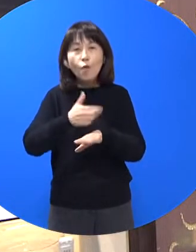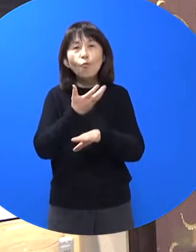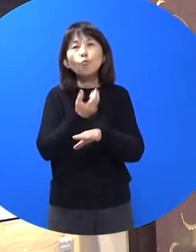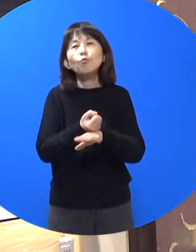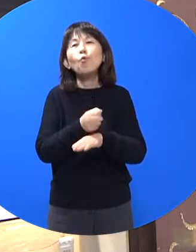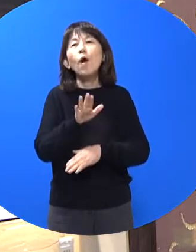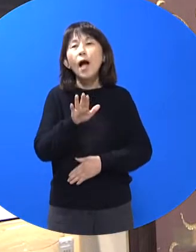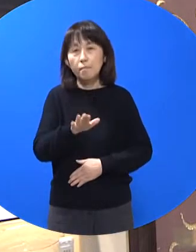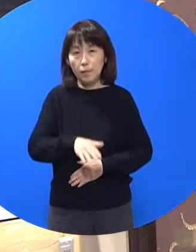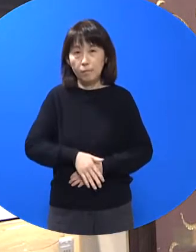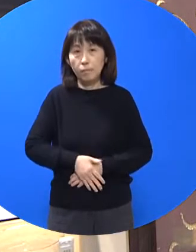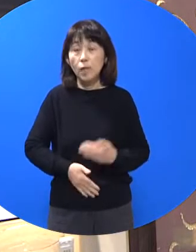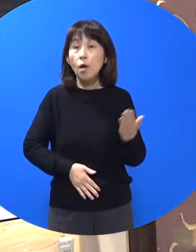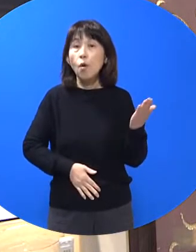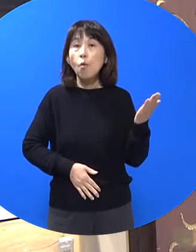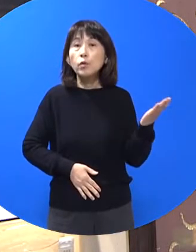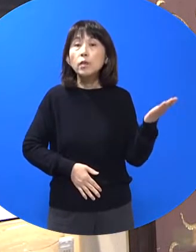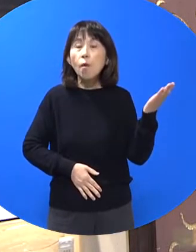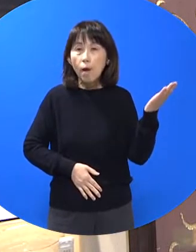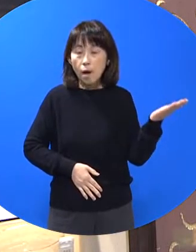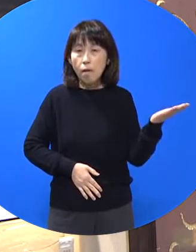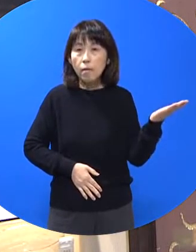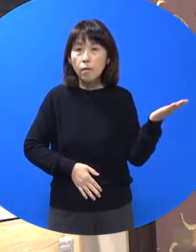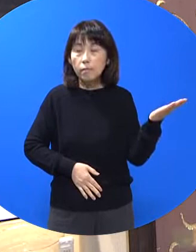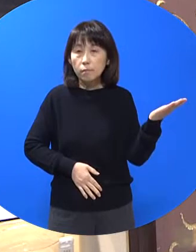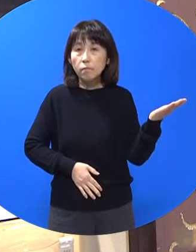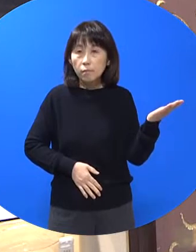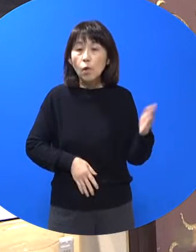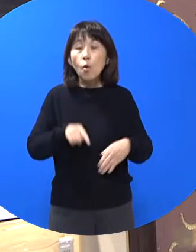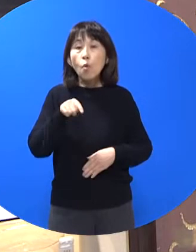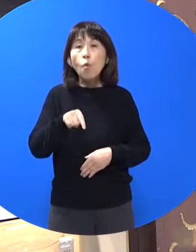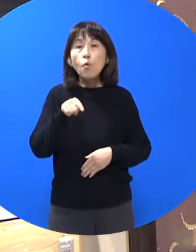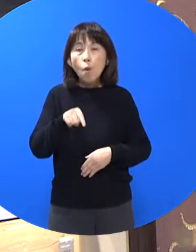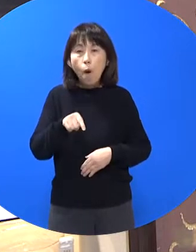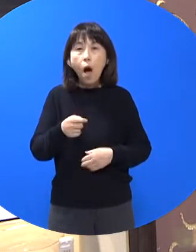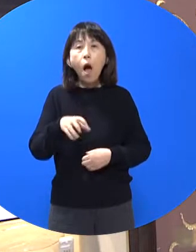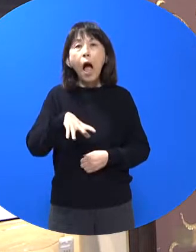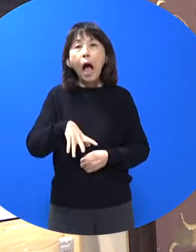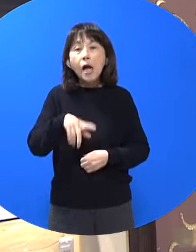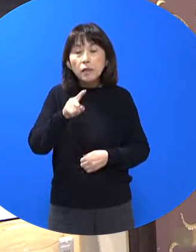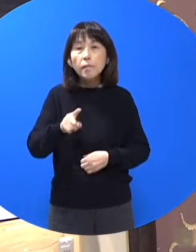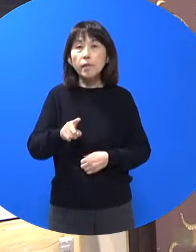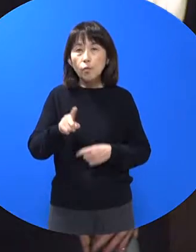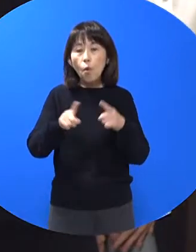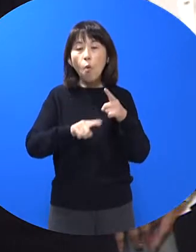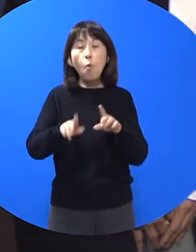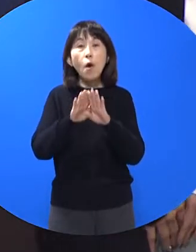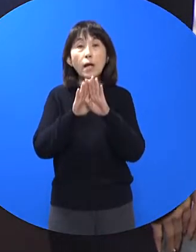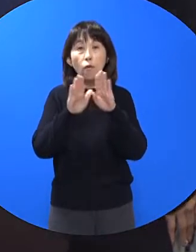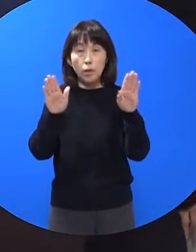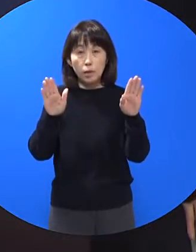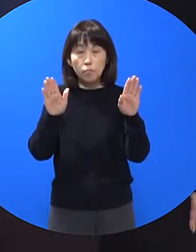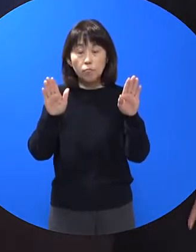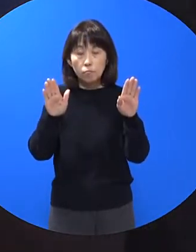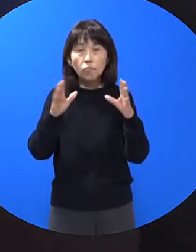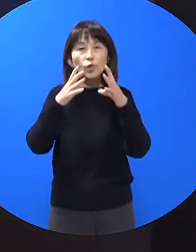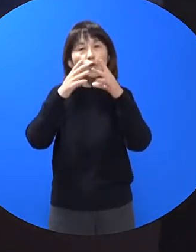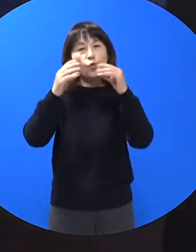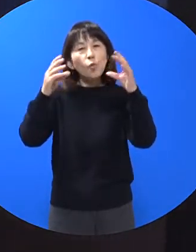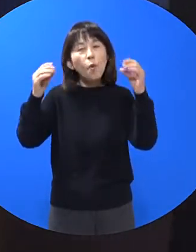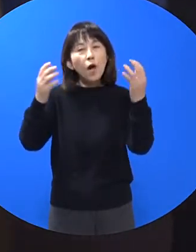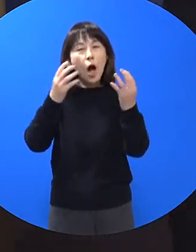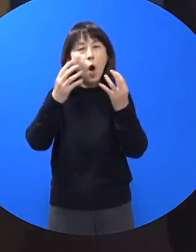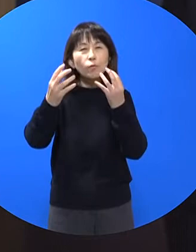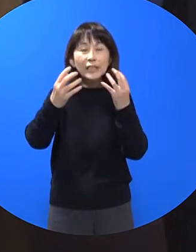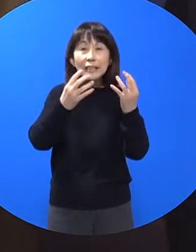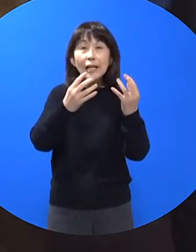は巻一切壺、初公開なんですね。雲のあたりが立体的